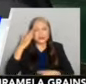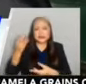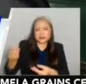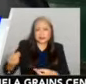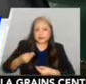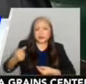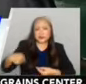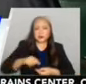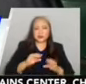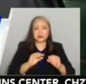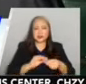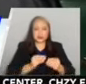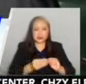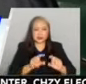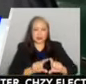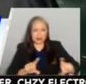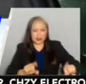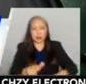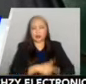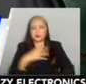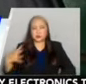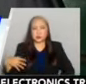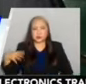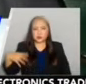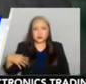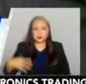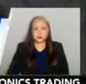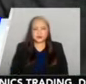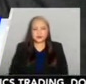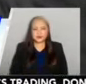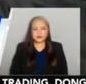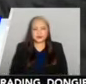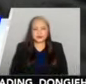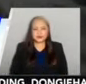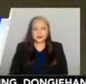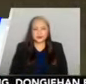napakatagal na. Para namang, kasi pag nahuli kami, kawawa naman kami.